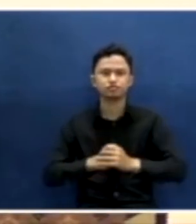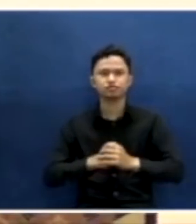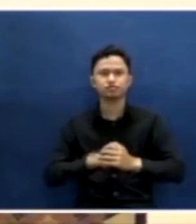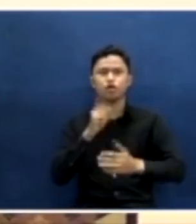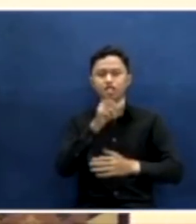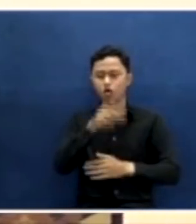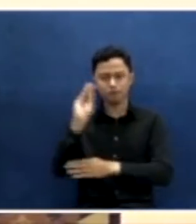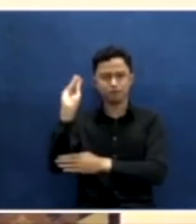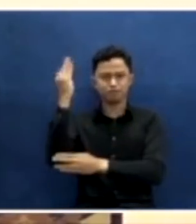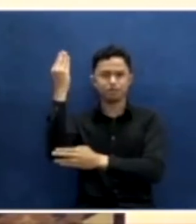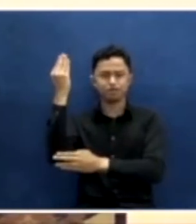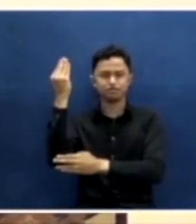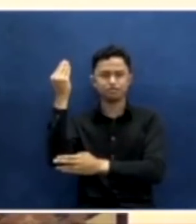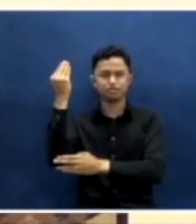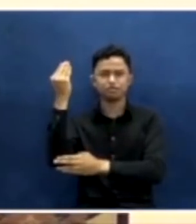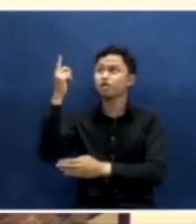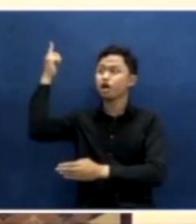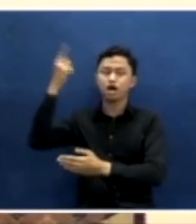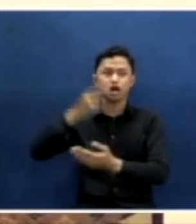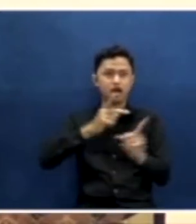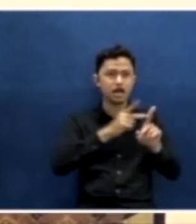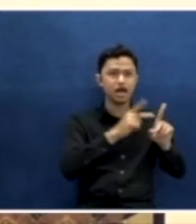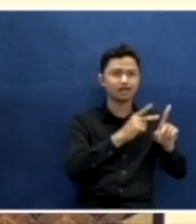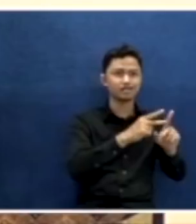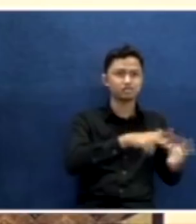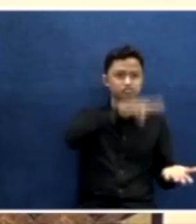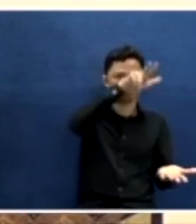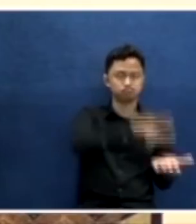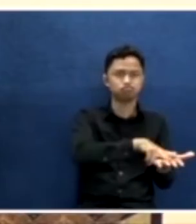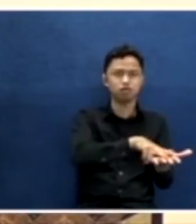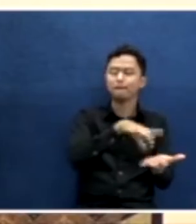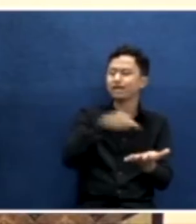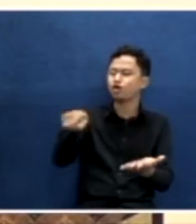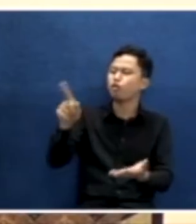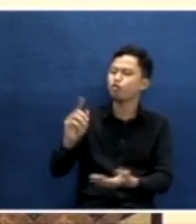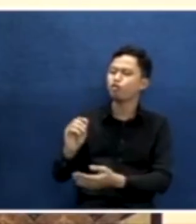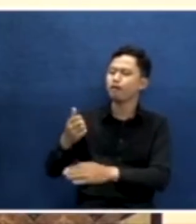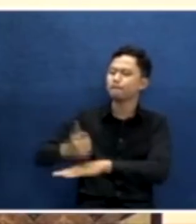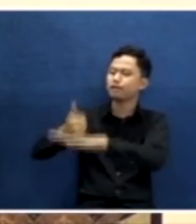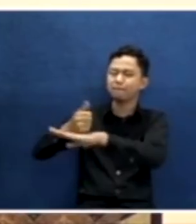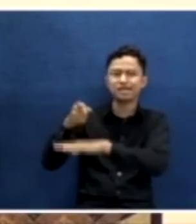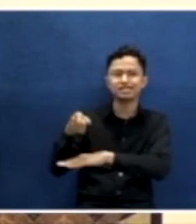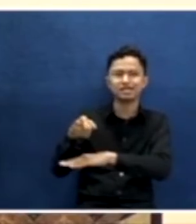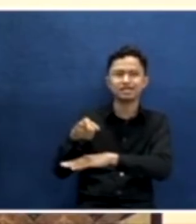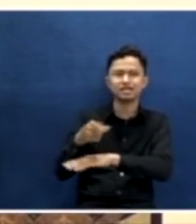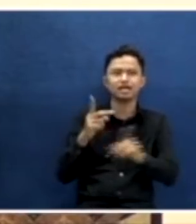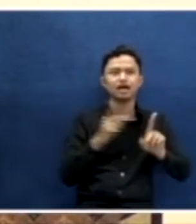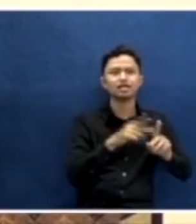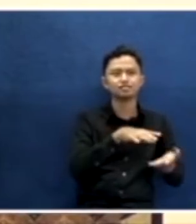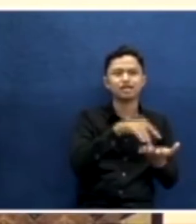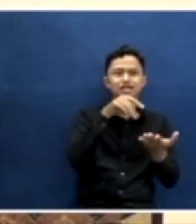pemimpin yang telah ditetapkan oleh hajjaj BIN Yusuf untuk menguasai dan otak memimpin Irak